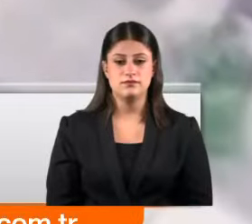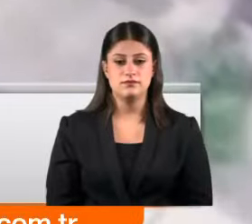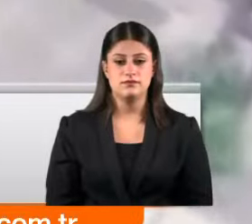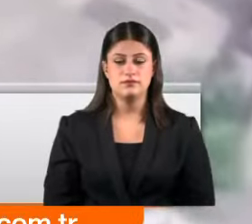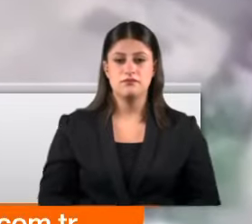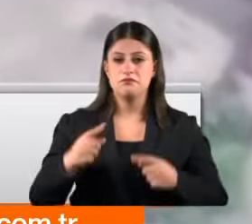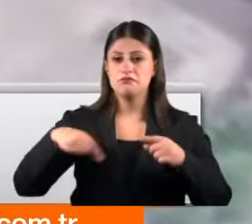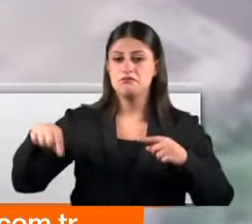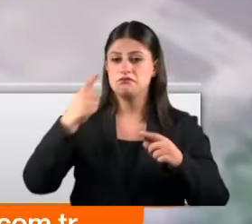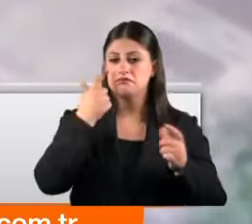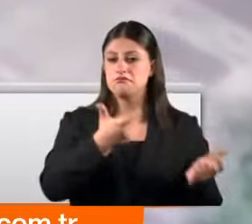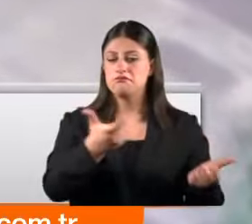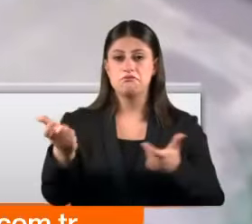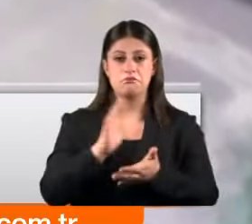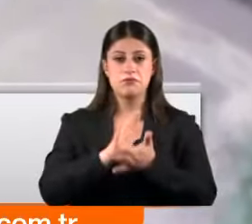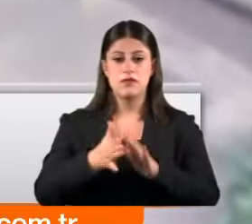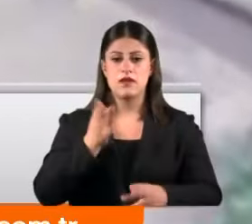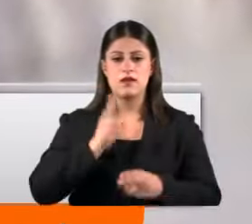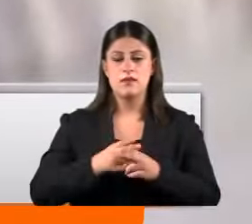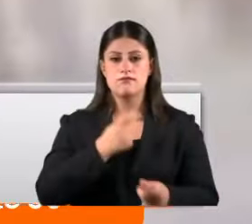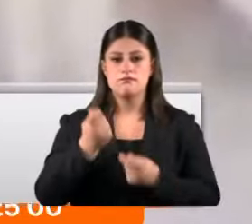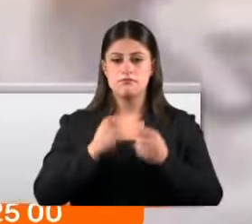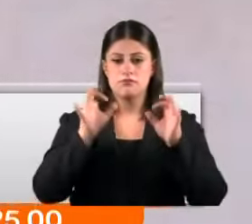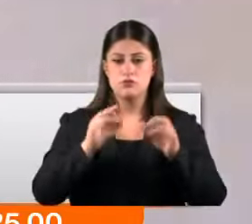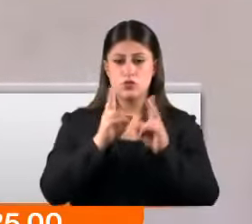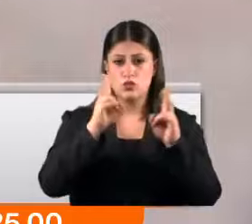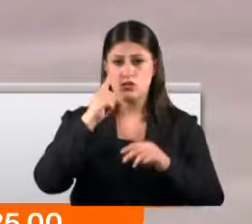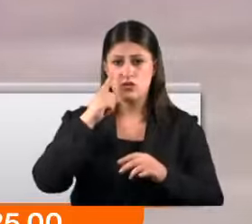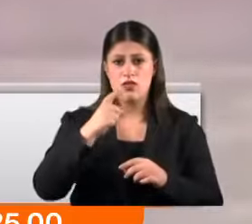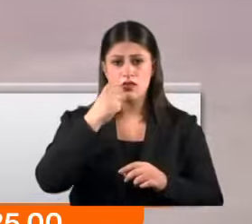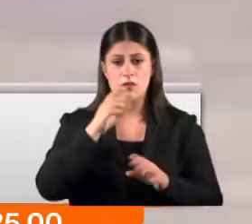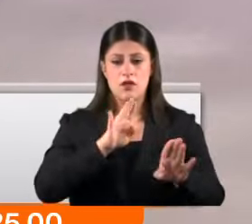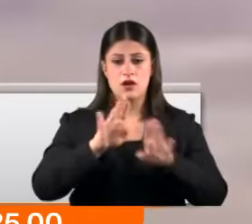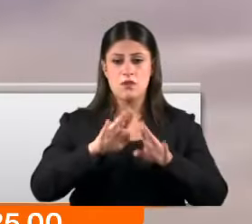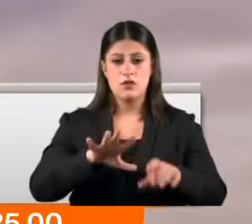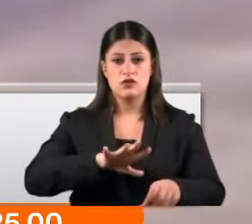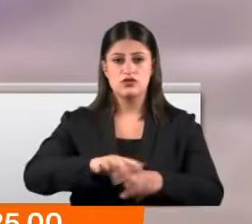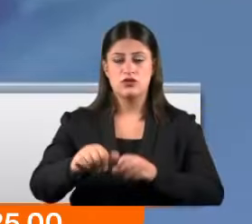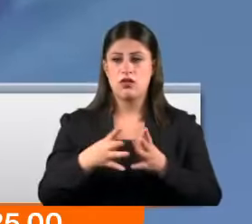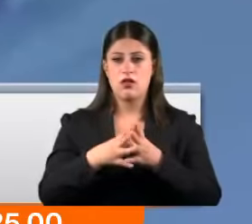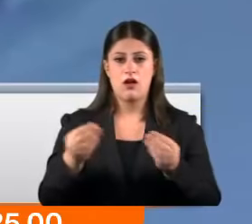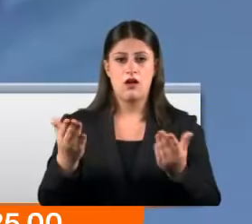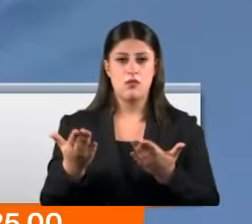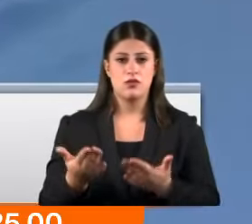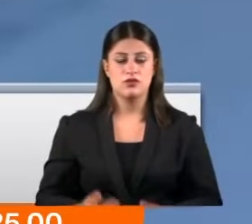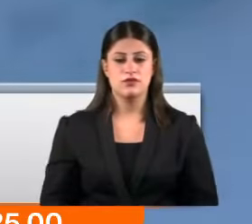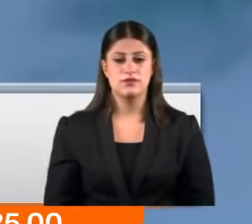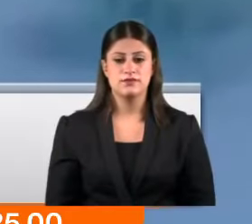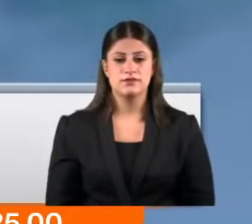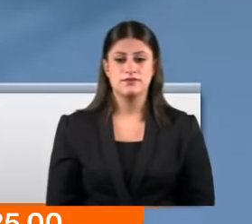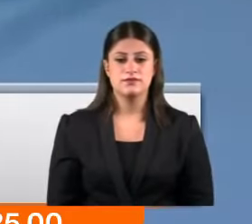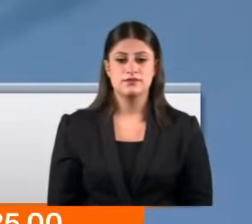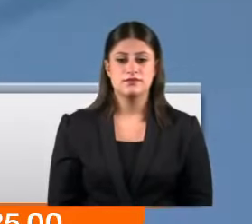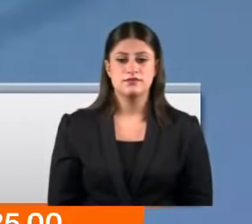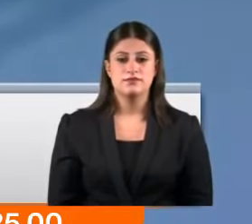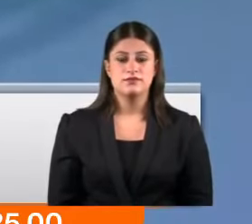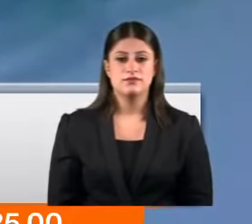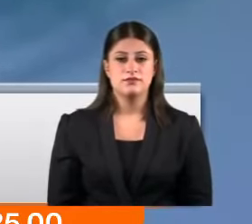Etrafı kolaçan ettikten sonra hemen işe koyuldu. Gündüz vakti demir kapıyı çalıp kayıplara karıştı.